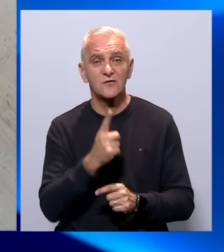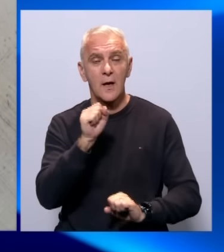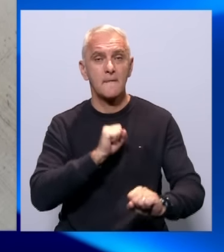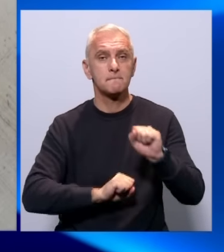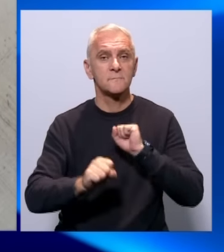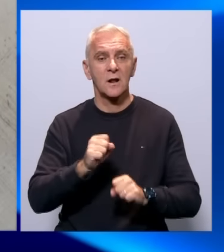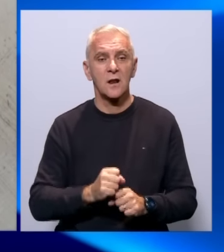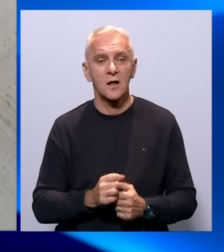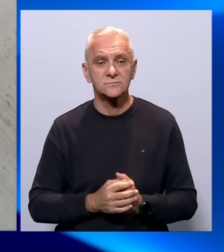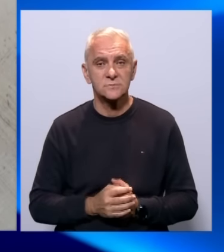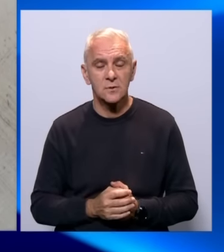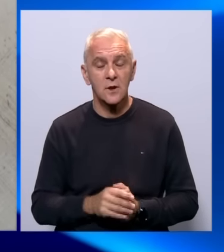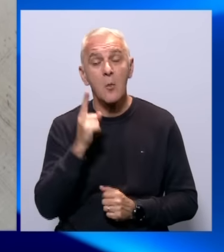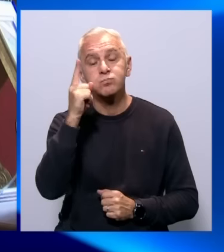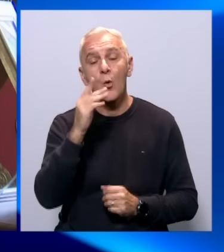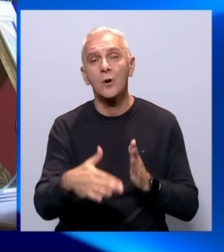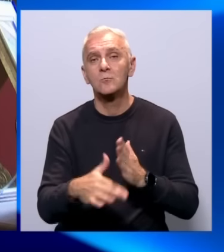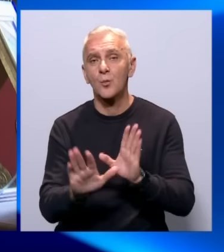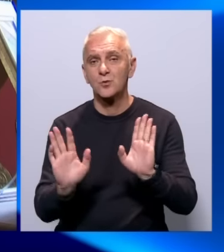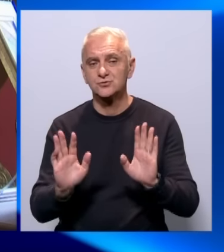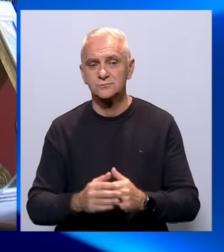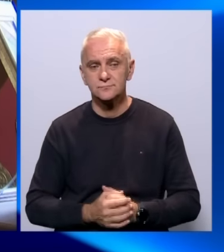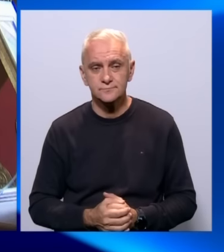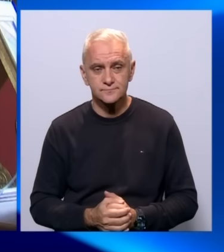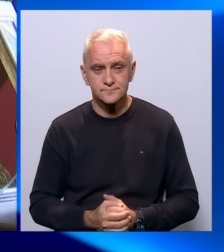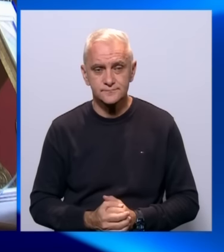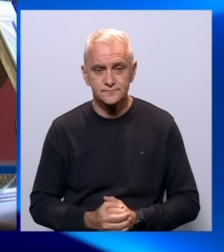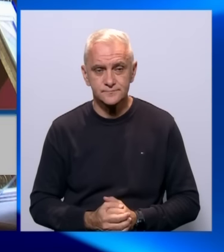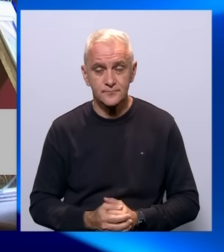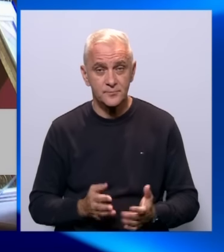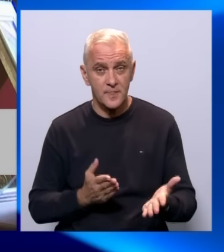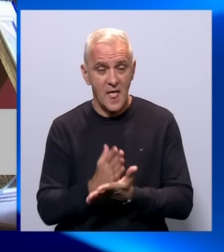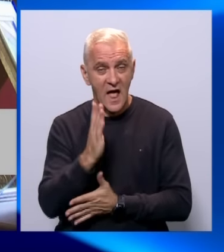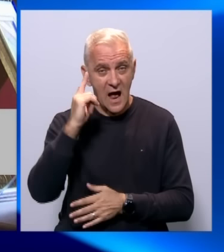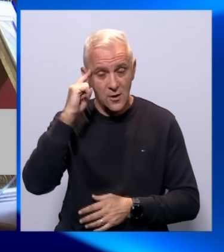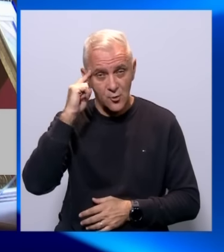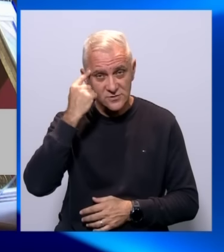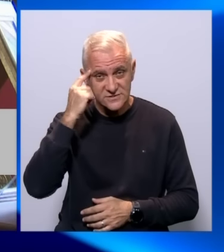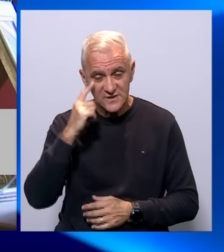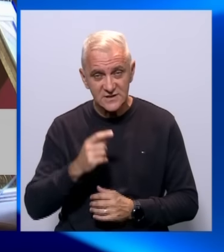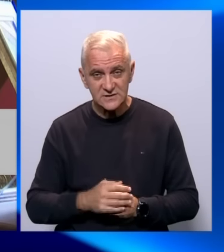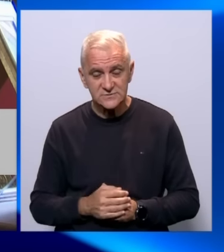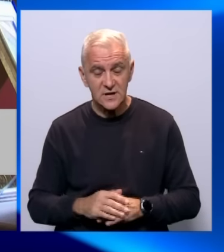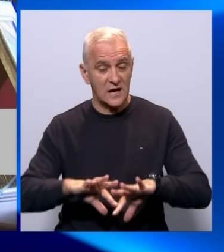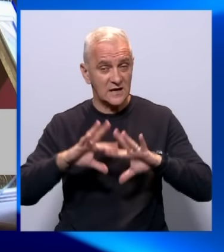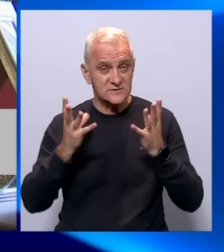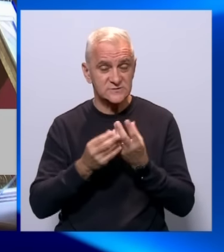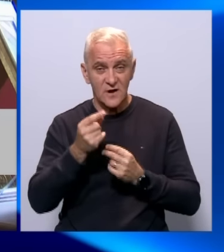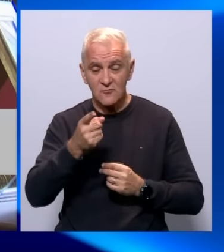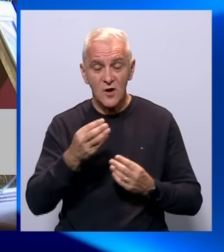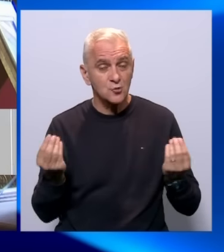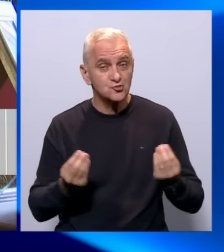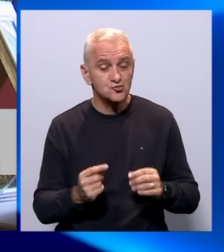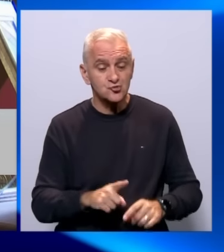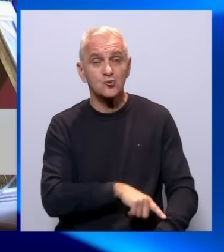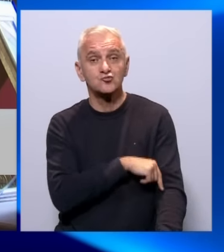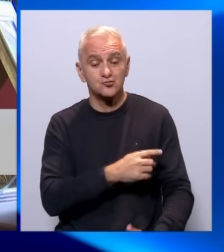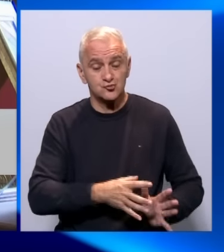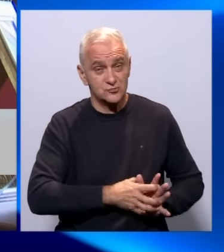je državni organ. Nek je Bog na pomoći. Ako je smisao svega ovoga, dakle, da što duže